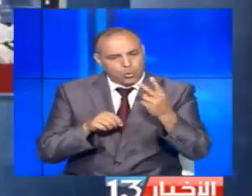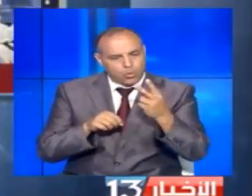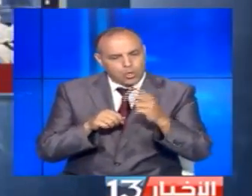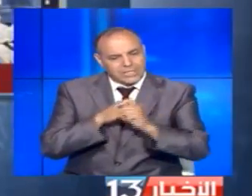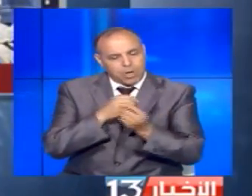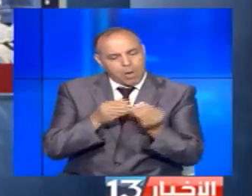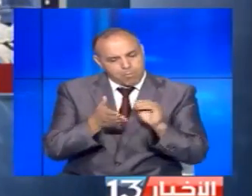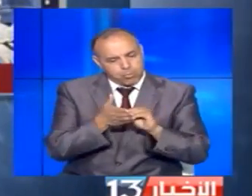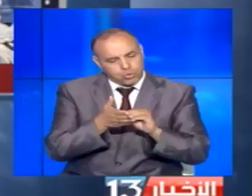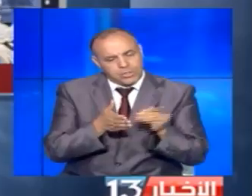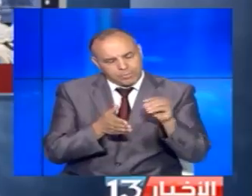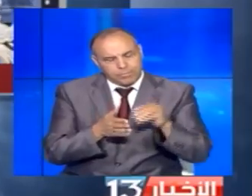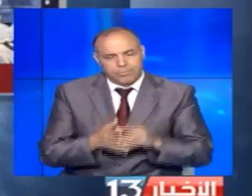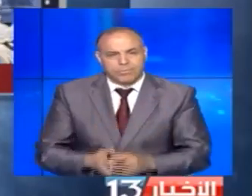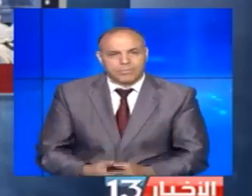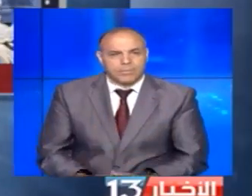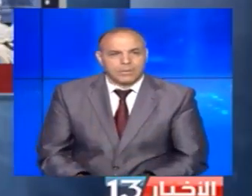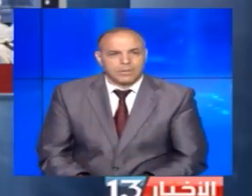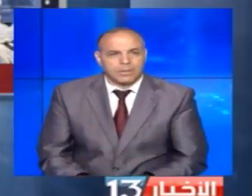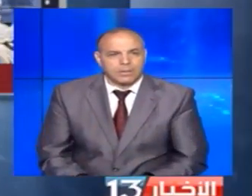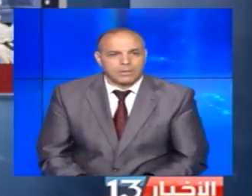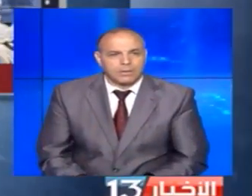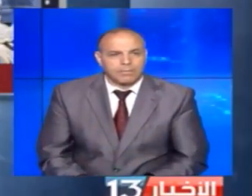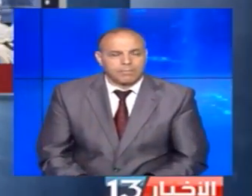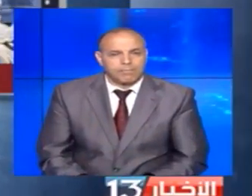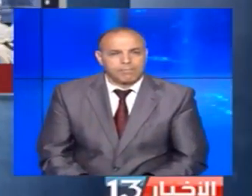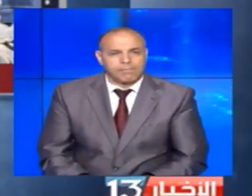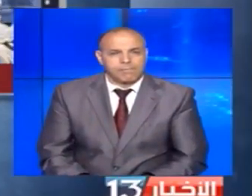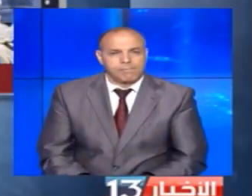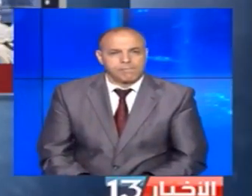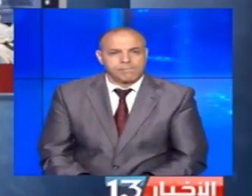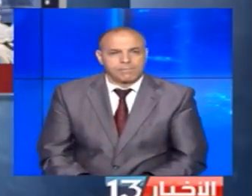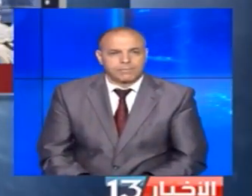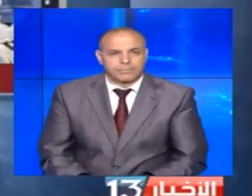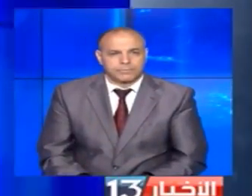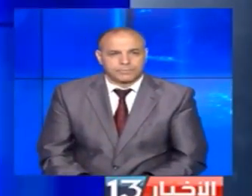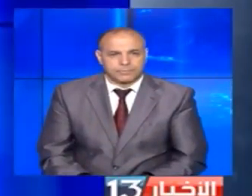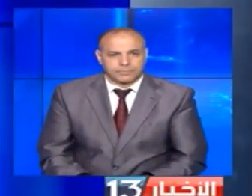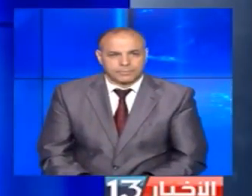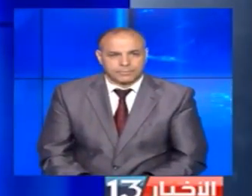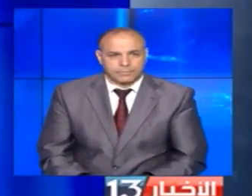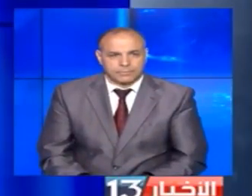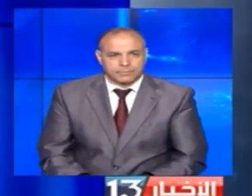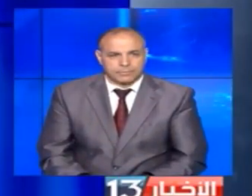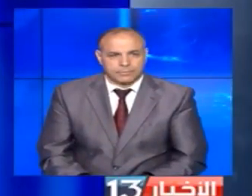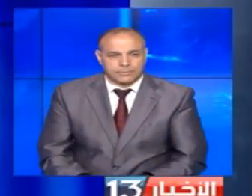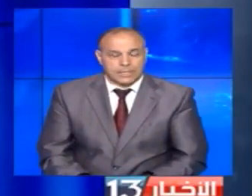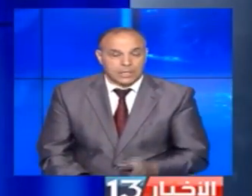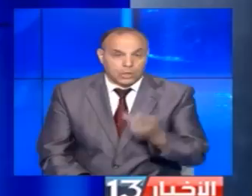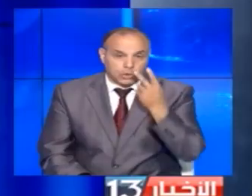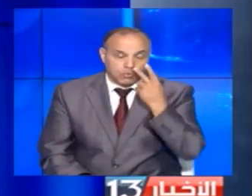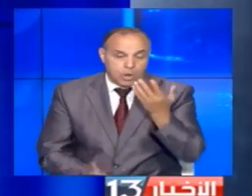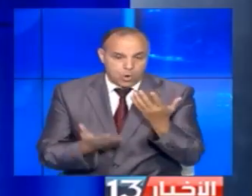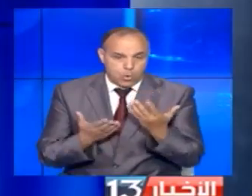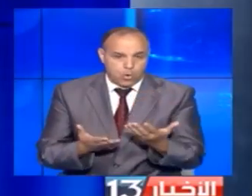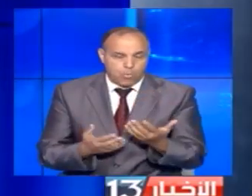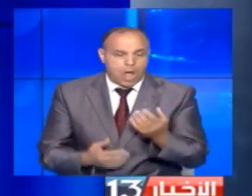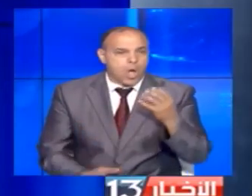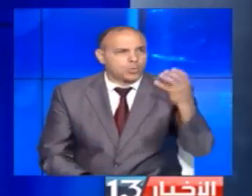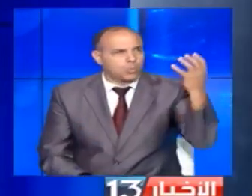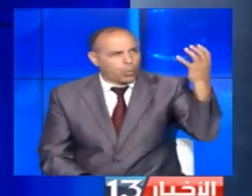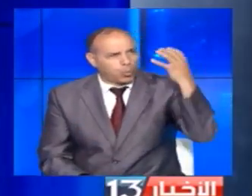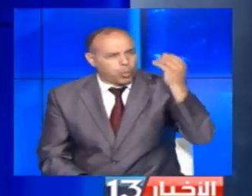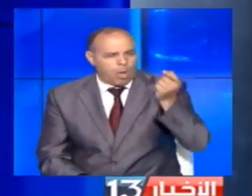2 إضافيين. تشهد اليوم درجات